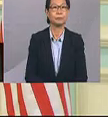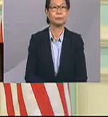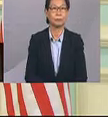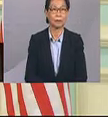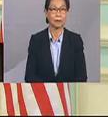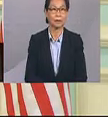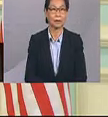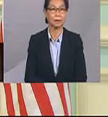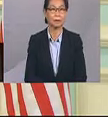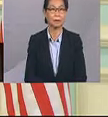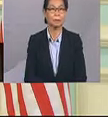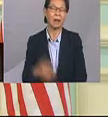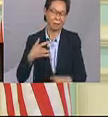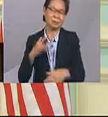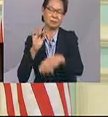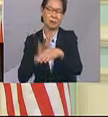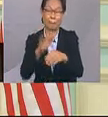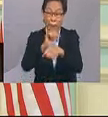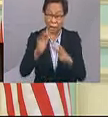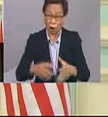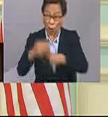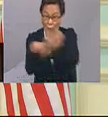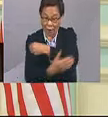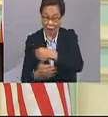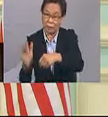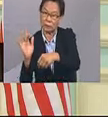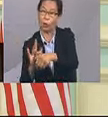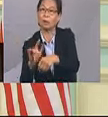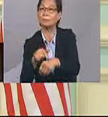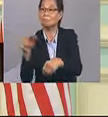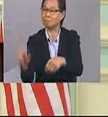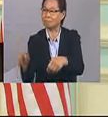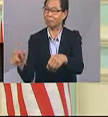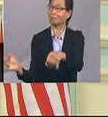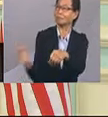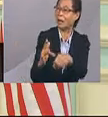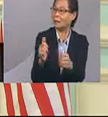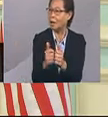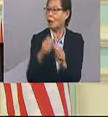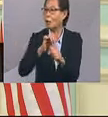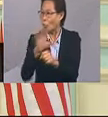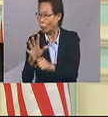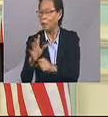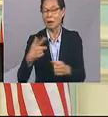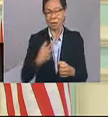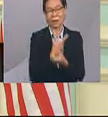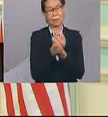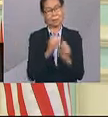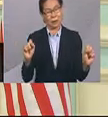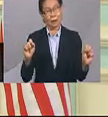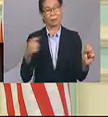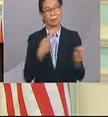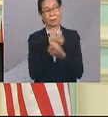yang ada konteks dengan dia lah, yang ada konteks dengan yang COVID positif tersebut. Jadi dari segi persediaan kita, kita